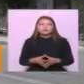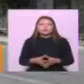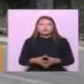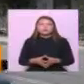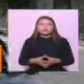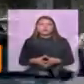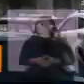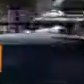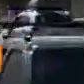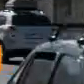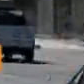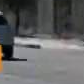Мурино дидар